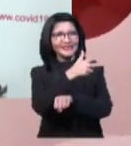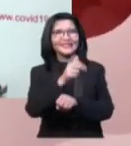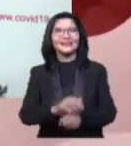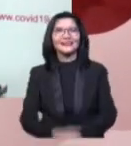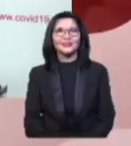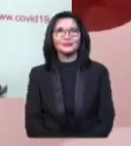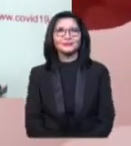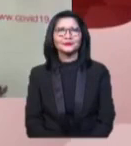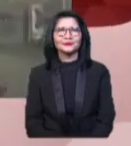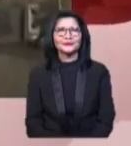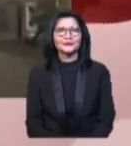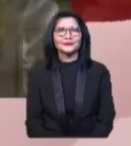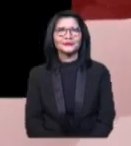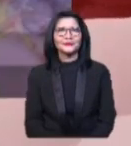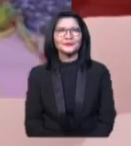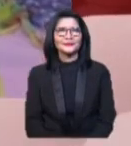ini.